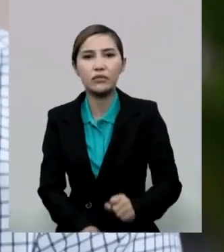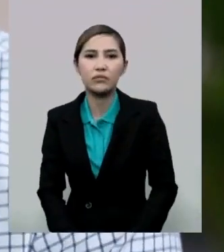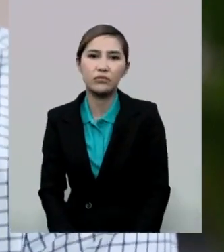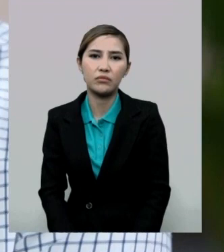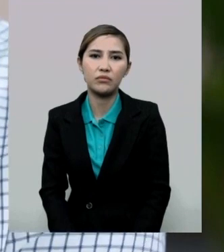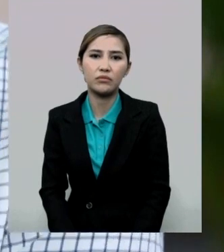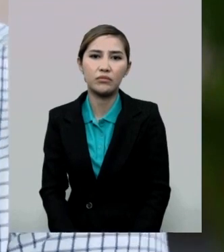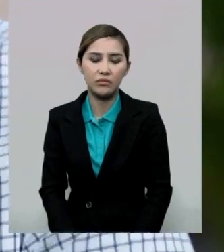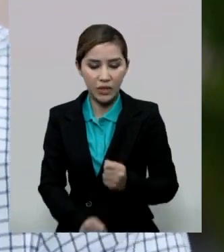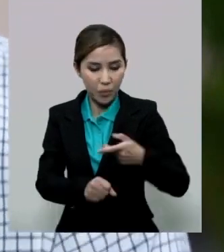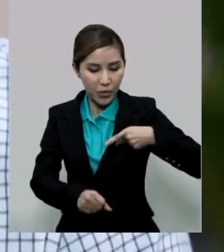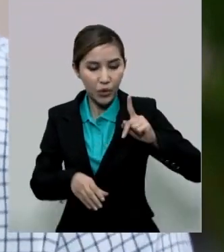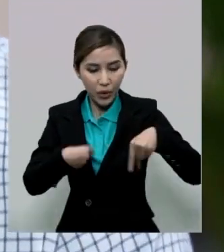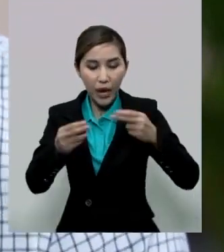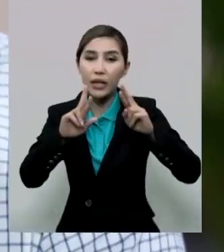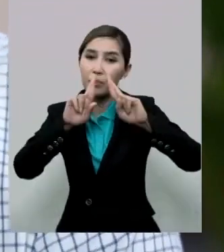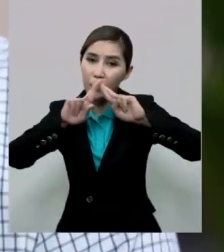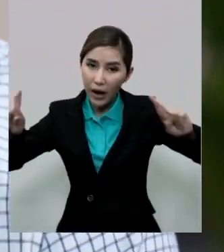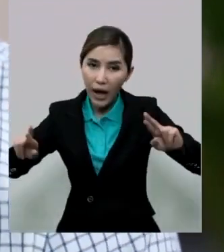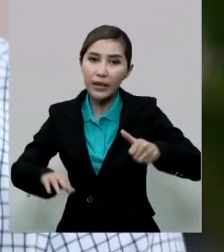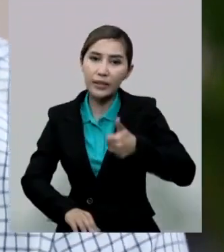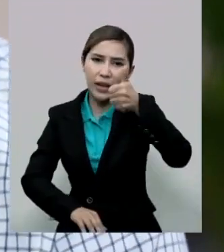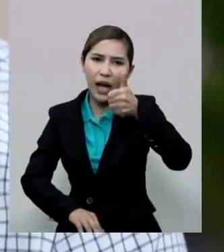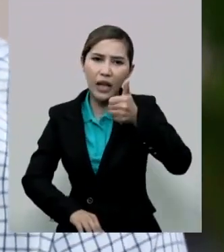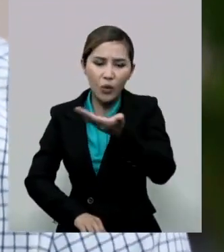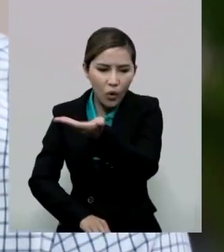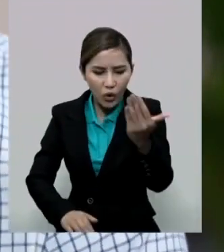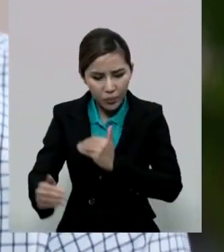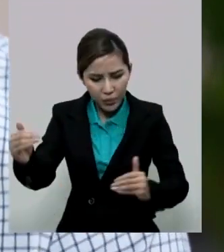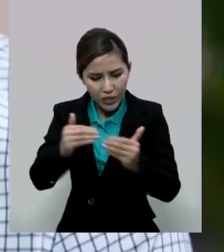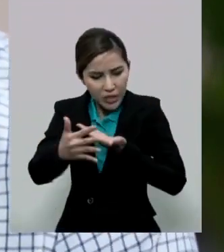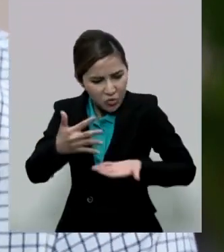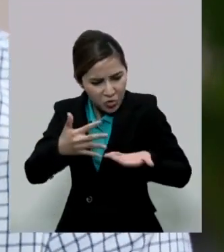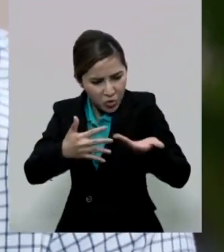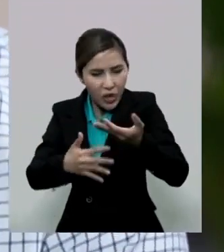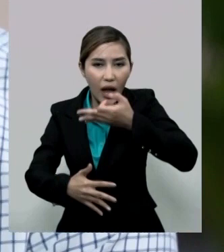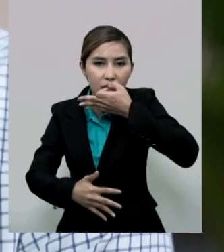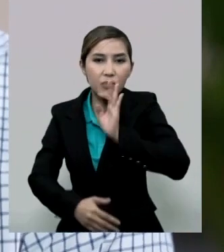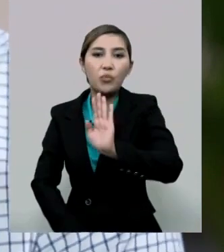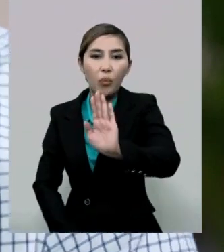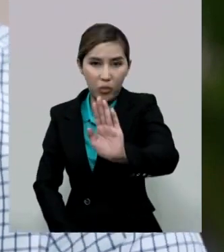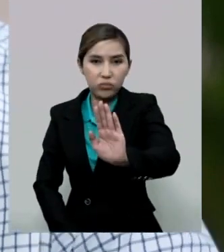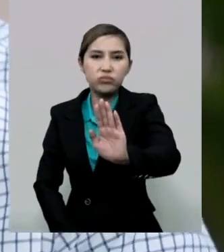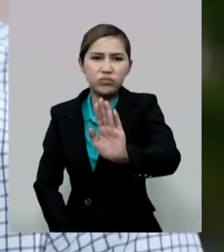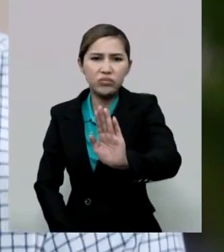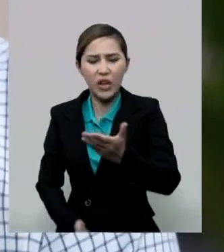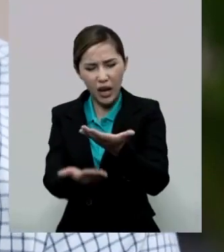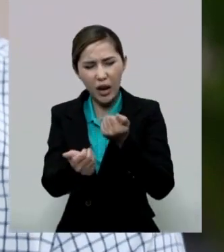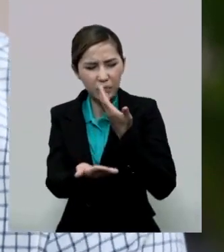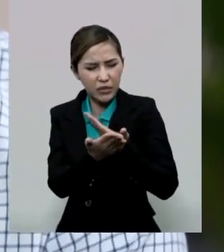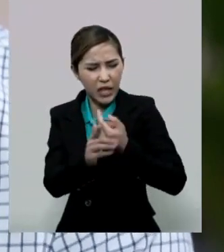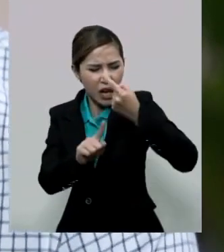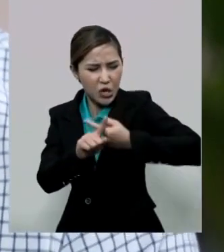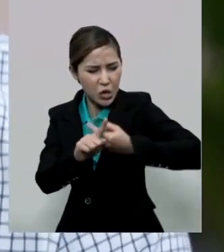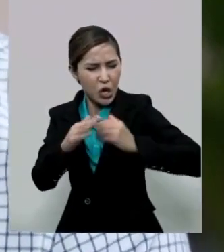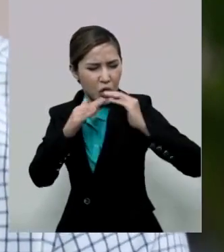ได้จริงจังเขาก็สร้างแววให้กับองค์กรได้แล้วเขาก็ควรจะมีสิทธิ์ที่จะเติบโตในสายอาชีพด้วยไม่ใช่ว่าอยู่ที่แบบ